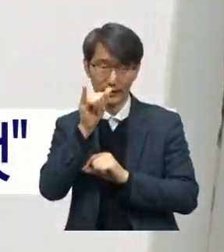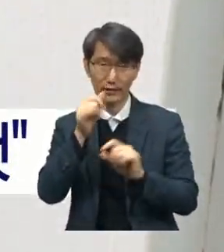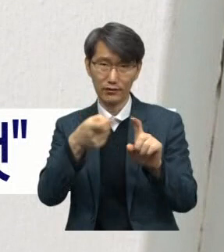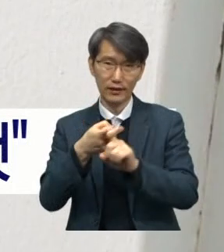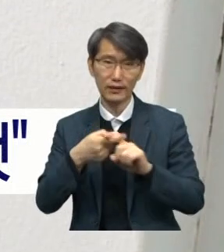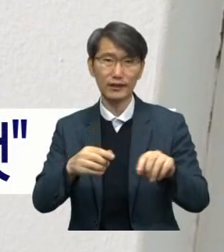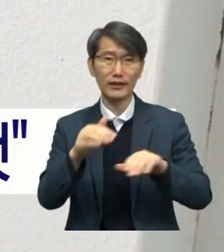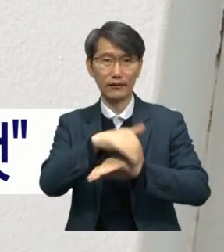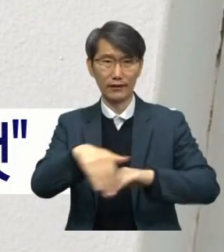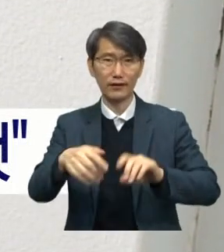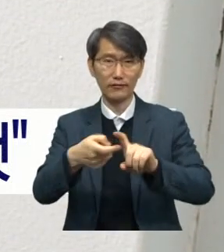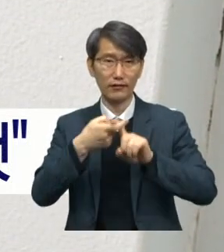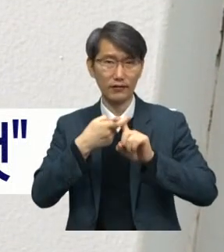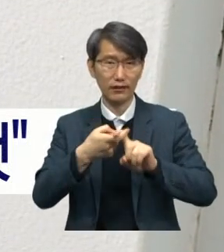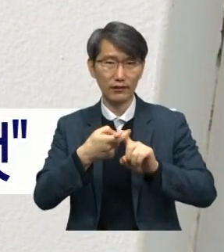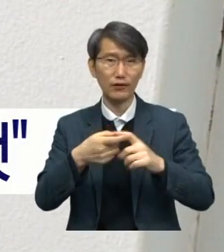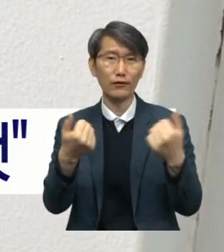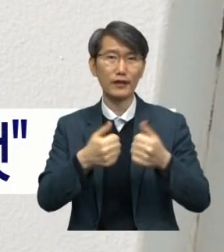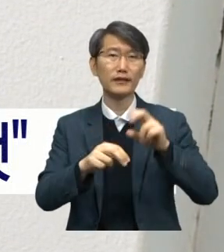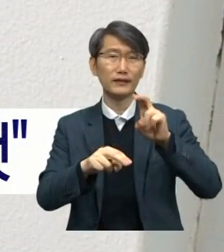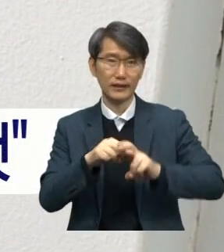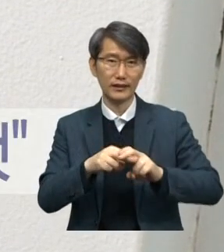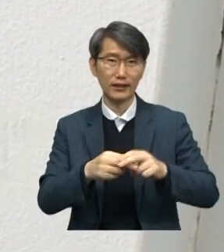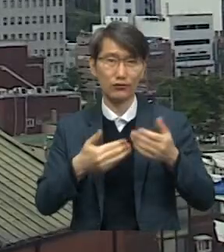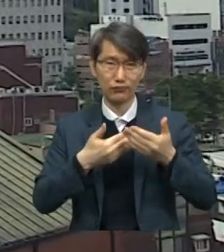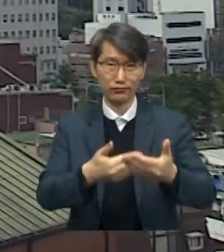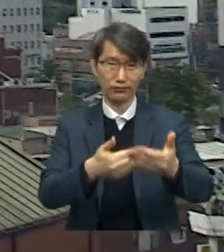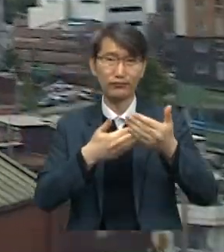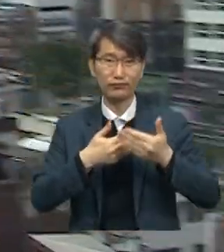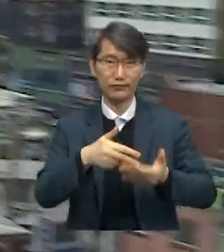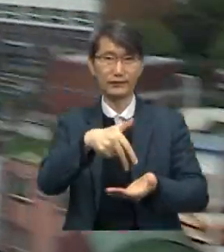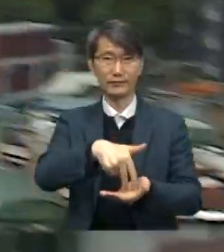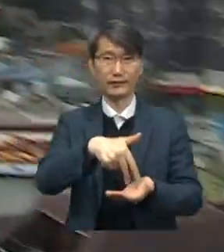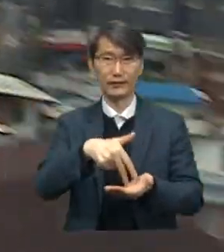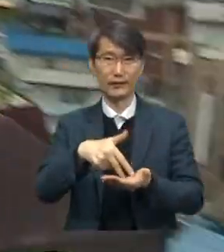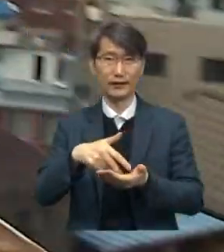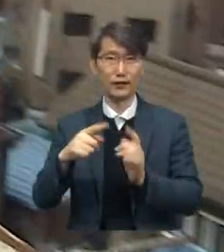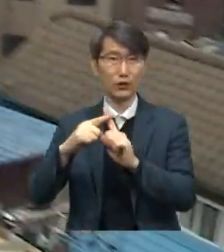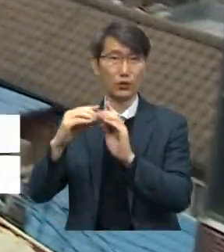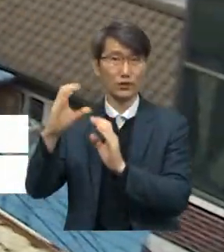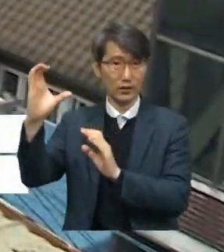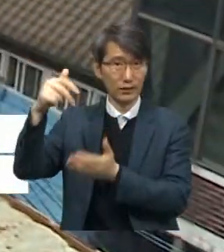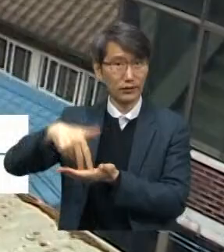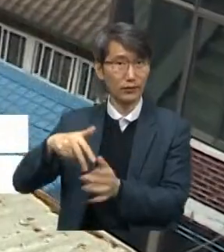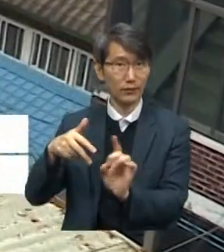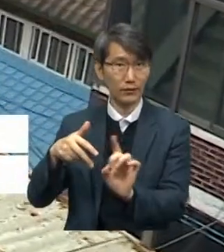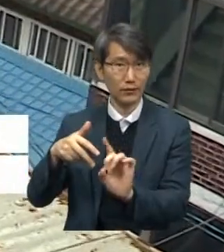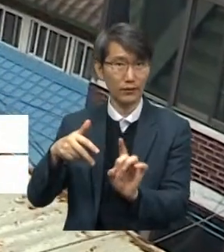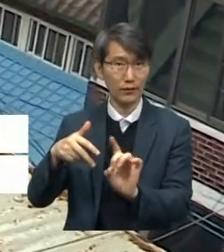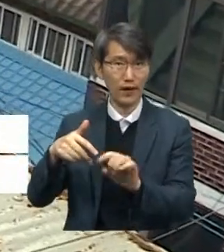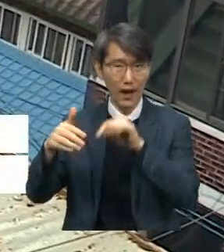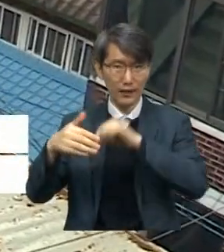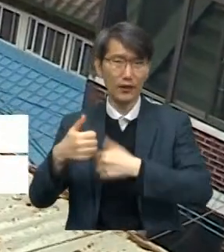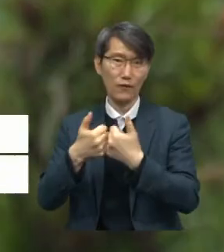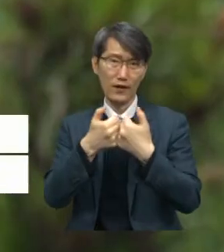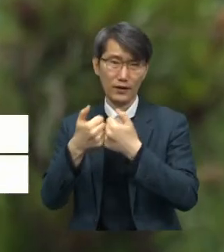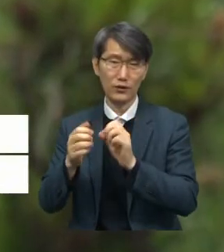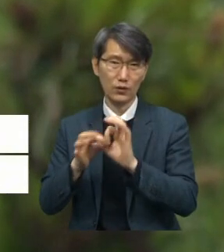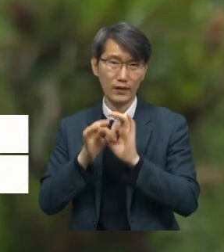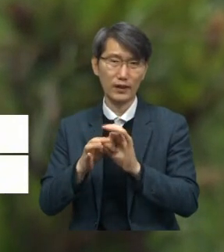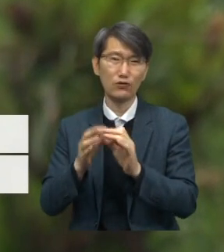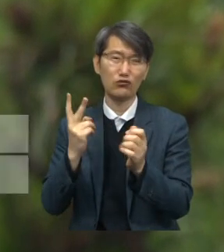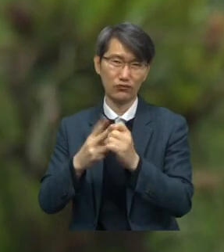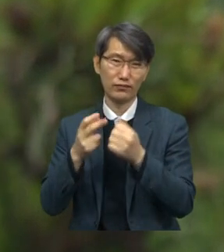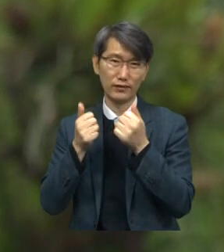관리 처분 계획 관련 총회 준비에 박차를 가하겠다는 입장입니다 한편 성당 측은 내부 회의를 통해